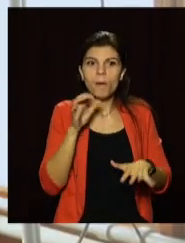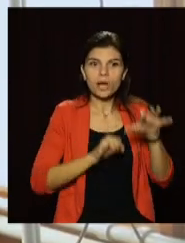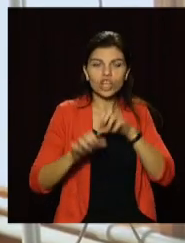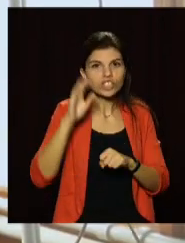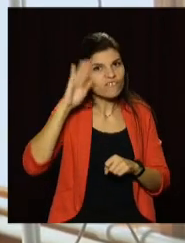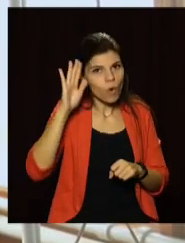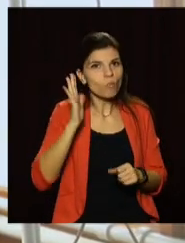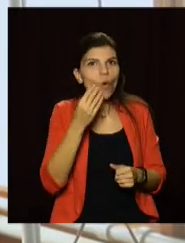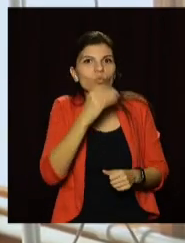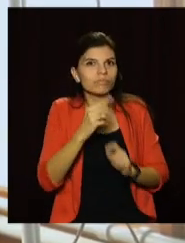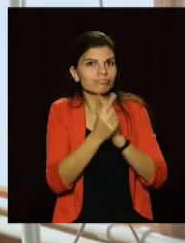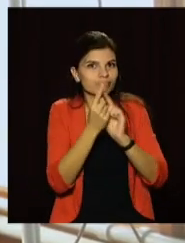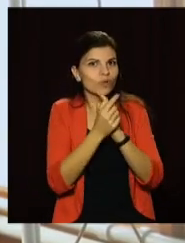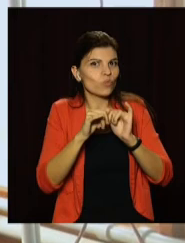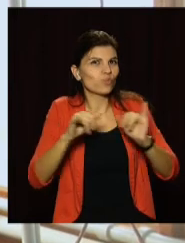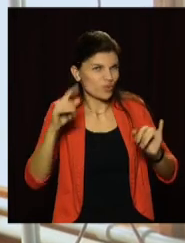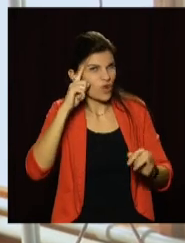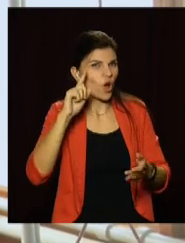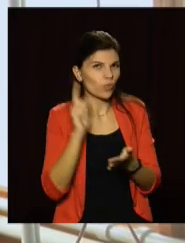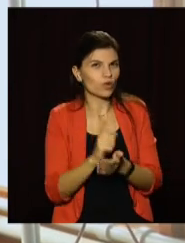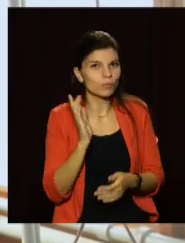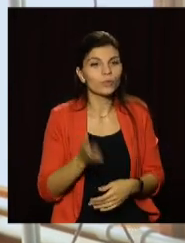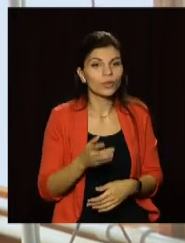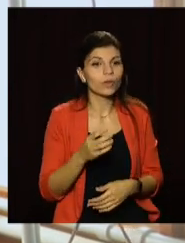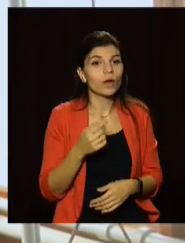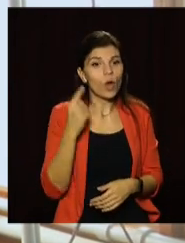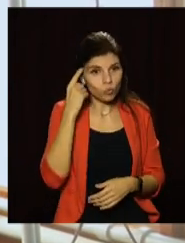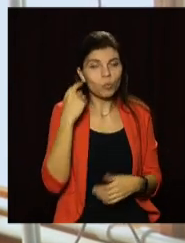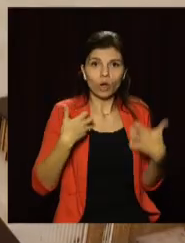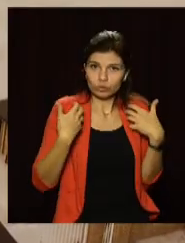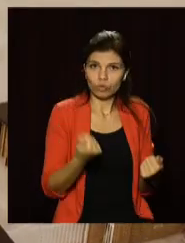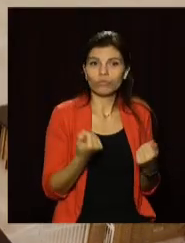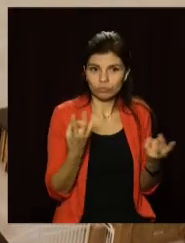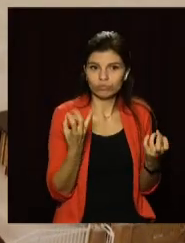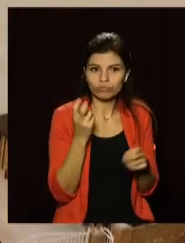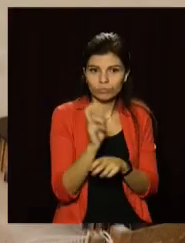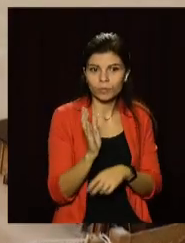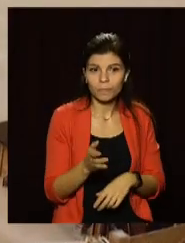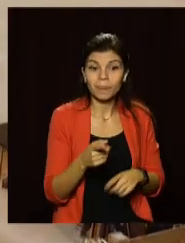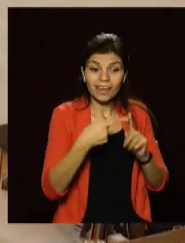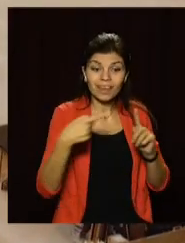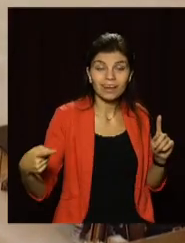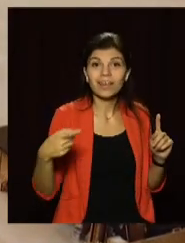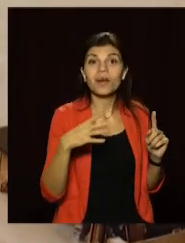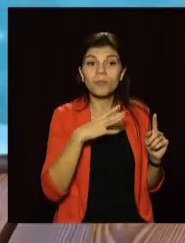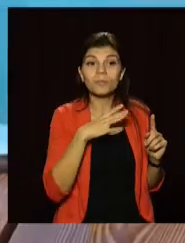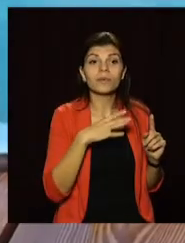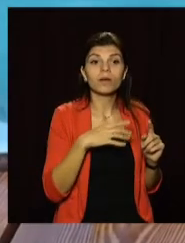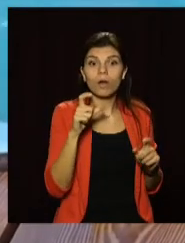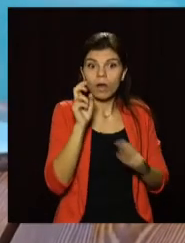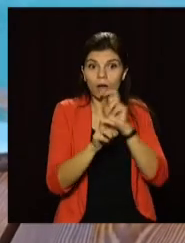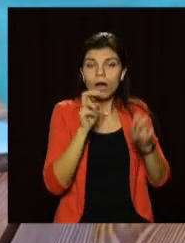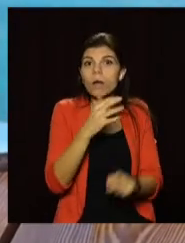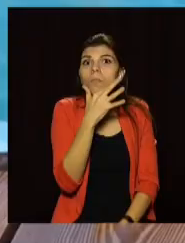водні процедури якісь. І думаємо оздоравлюватися. За перший сезон роботи Арабатські терми вподобали